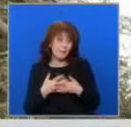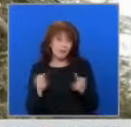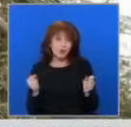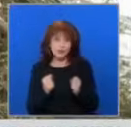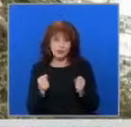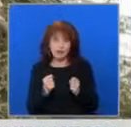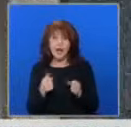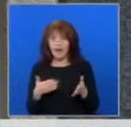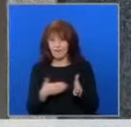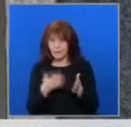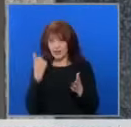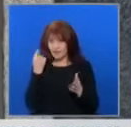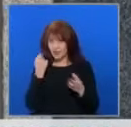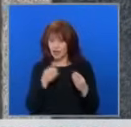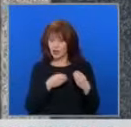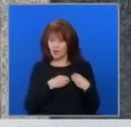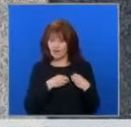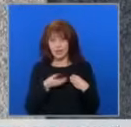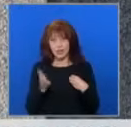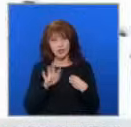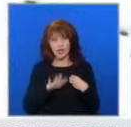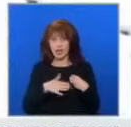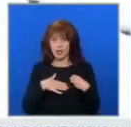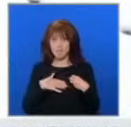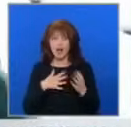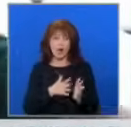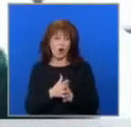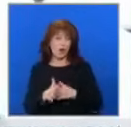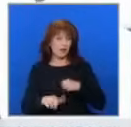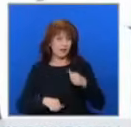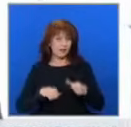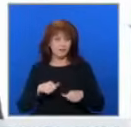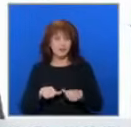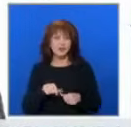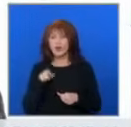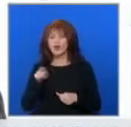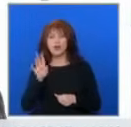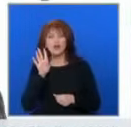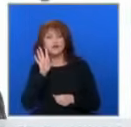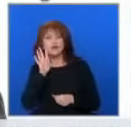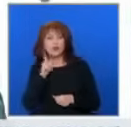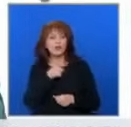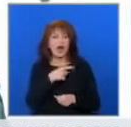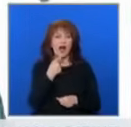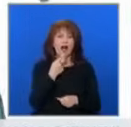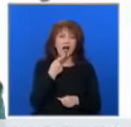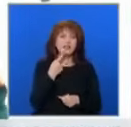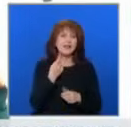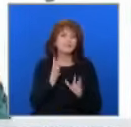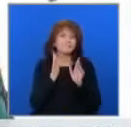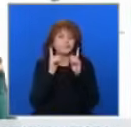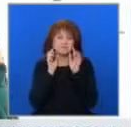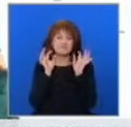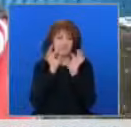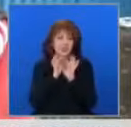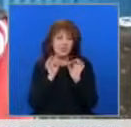уверения, че ток ще има. Хората вече са крайно изнервени. То чул някого, не чул нещо, ама какво чул, какво е казал, никой